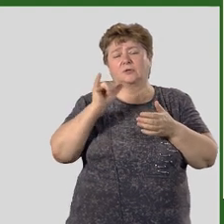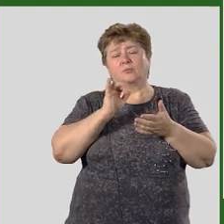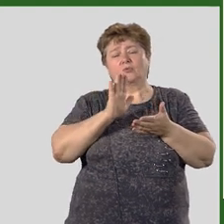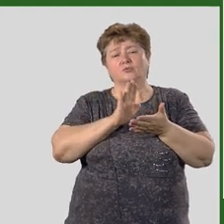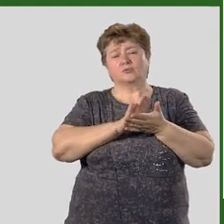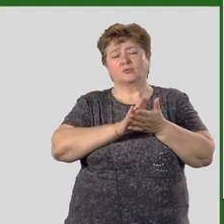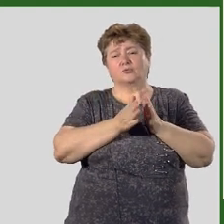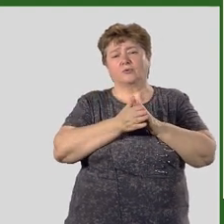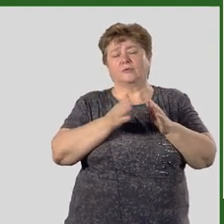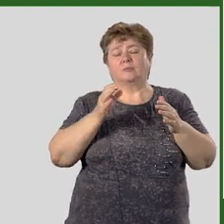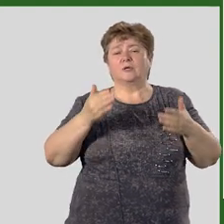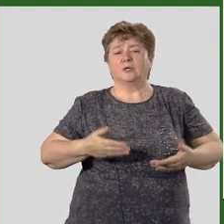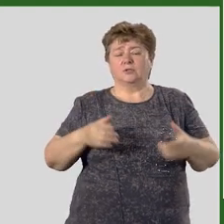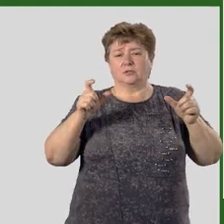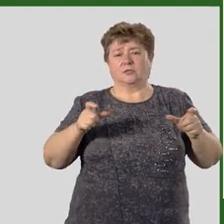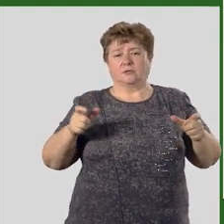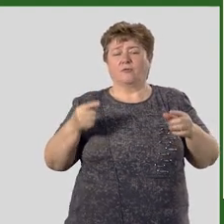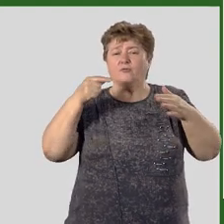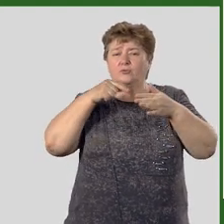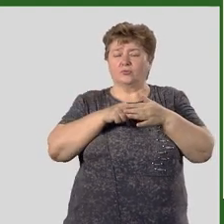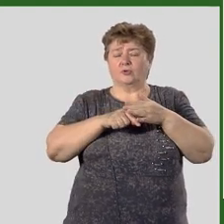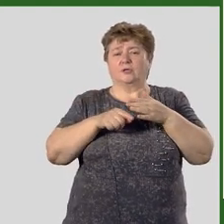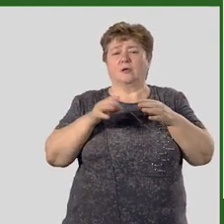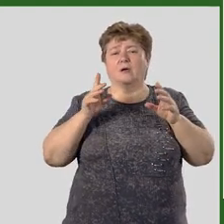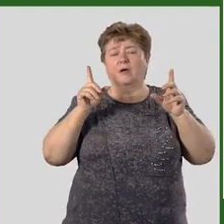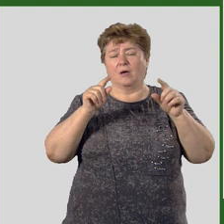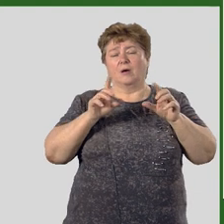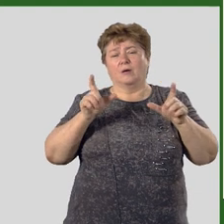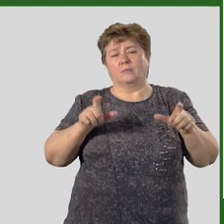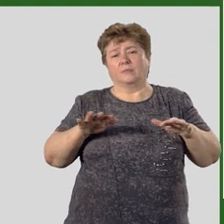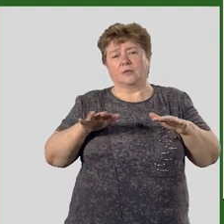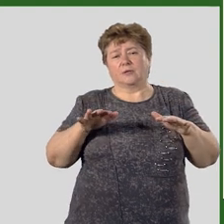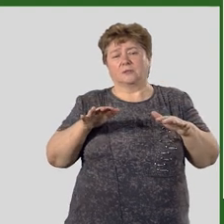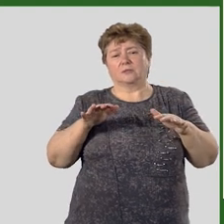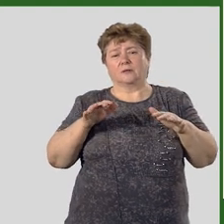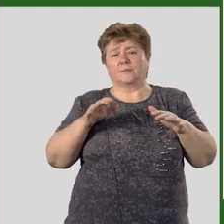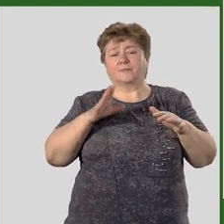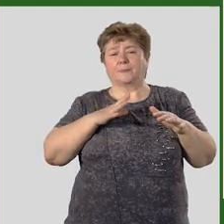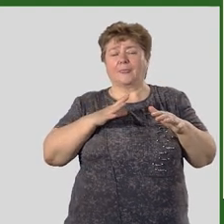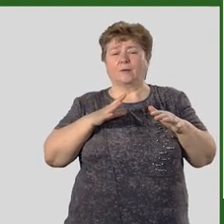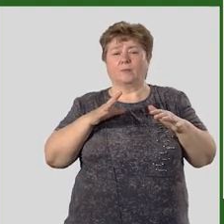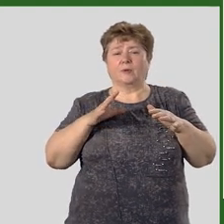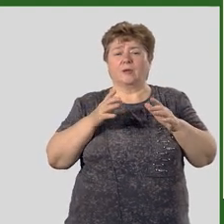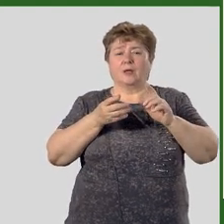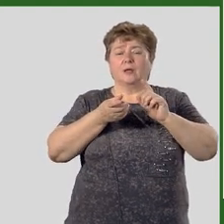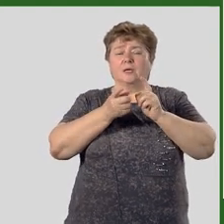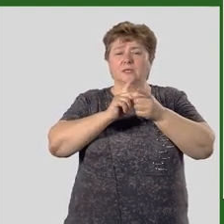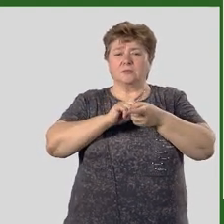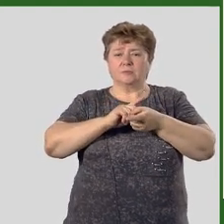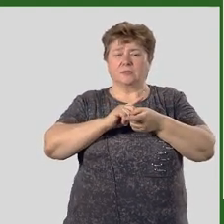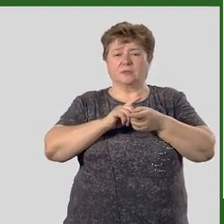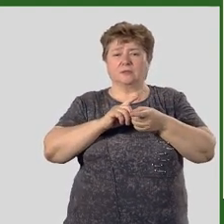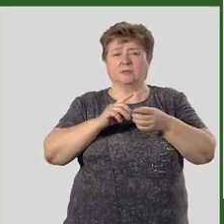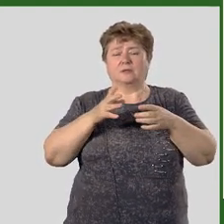условиями жизни населения. Внутренняя миграция в определенном мере была замещена внешней